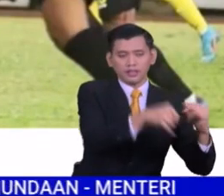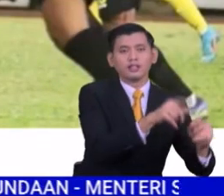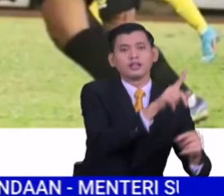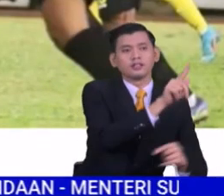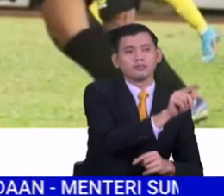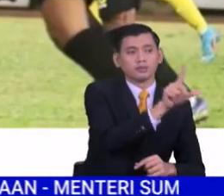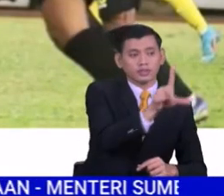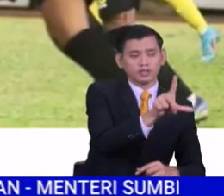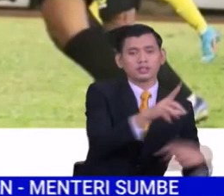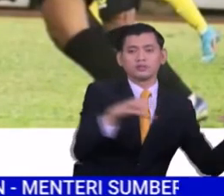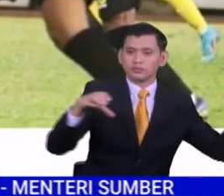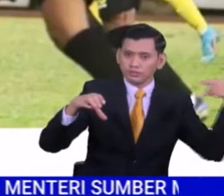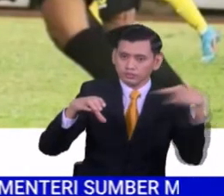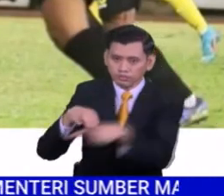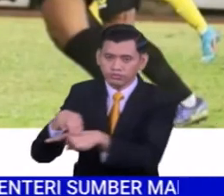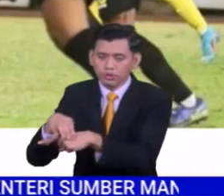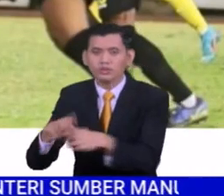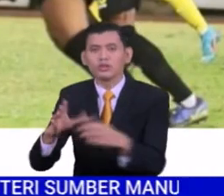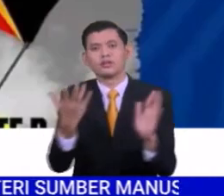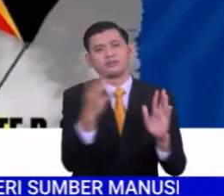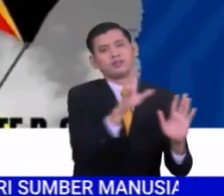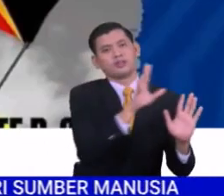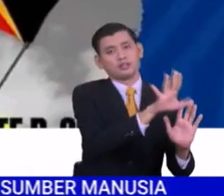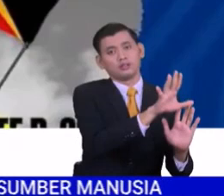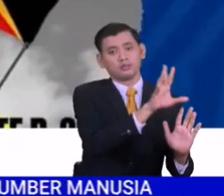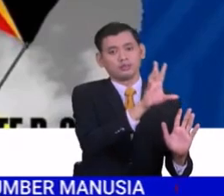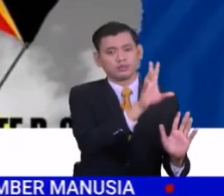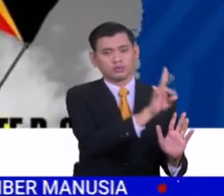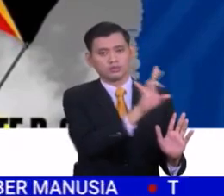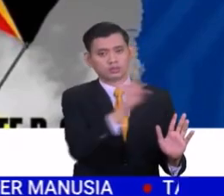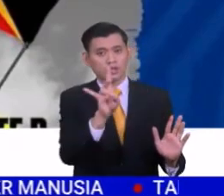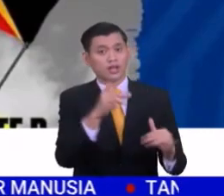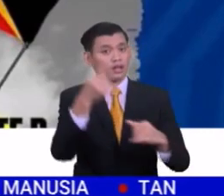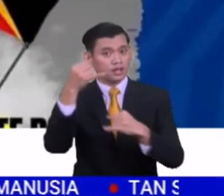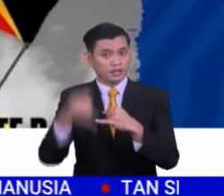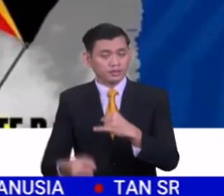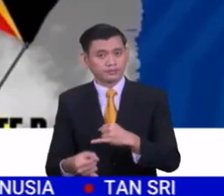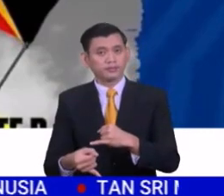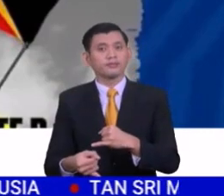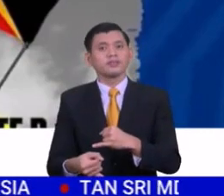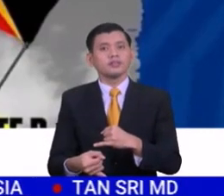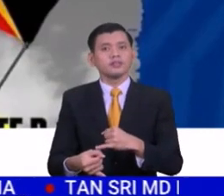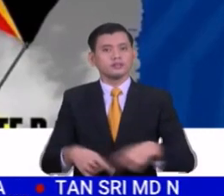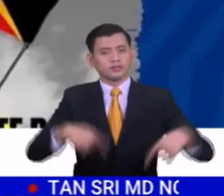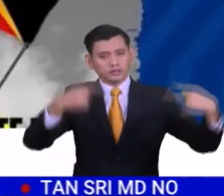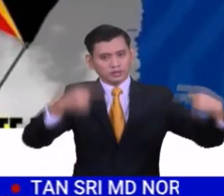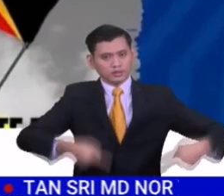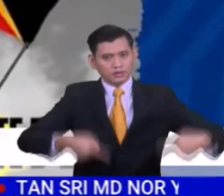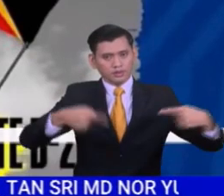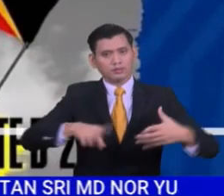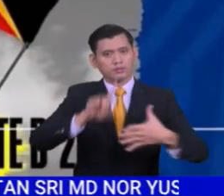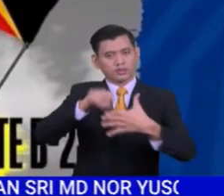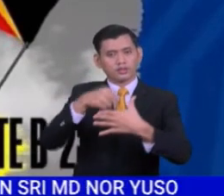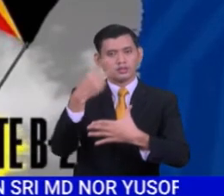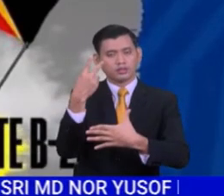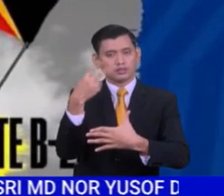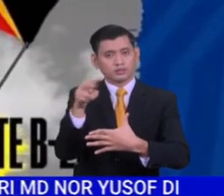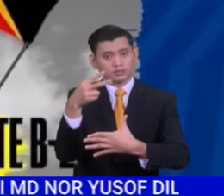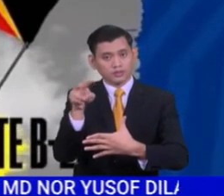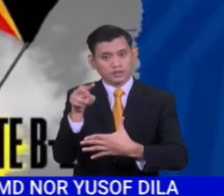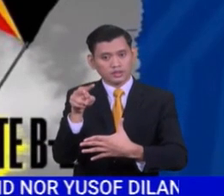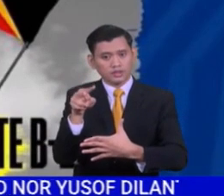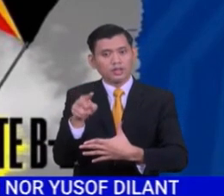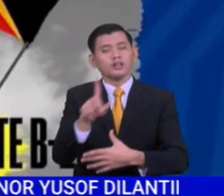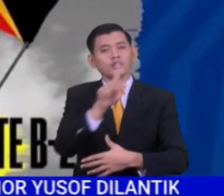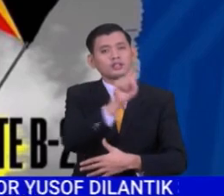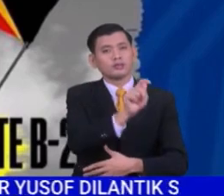Fred Ornai pada minit ke-77. Kali terakhir kedua-dua pasukan bertemu pada Disember 2019 menyaksikan